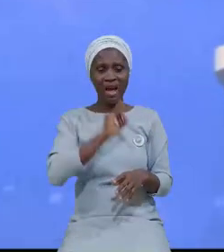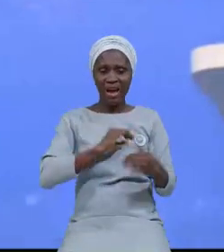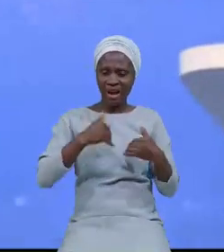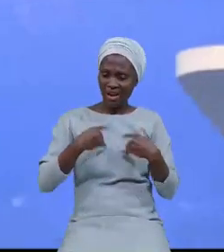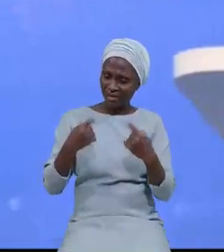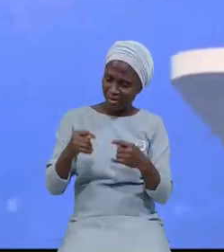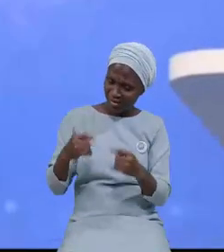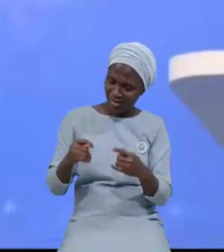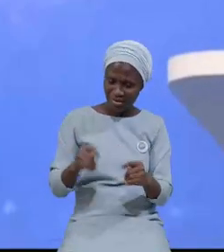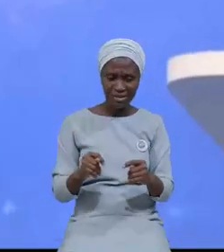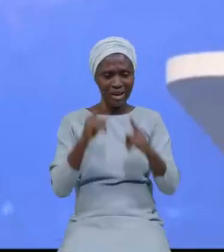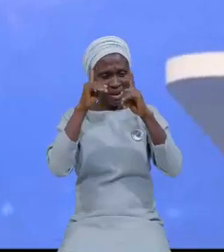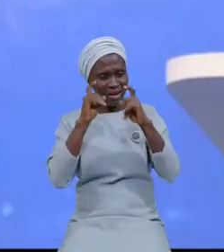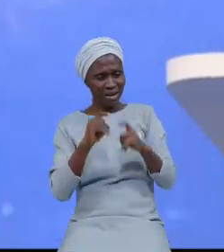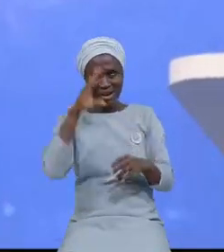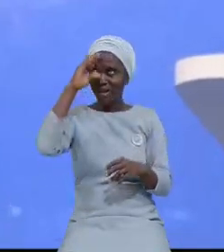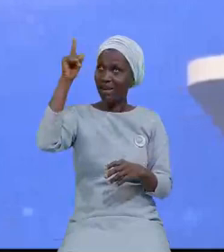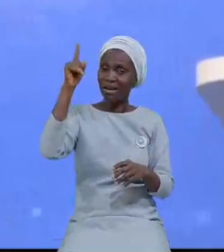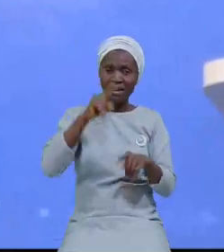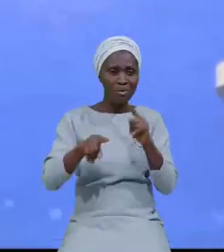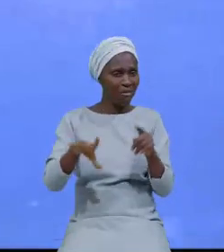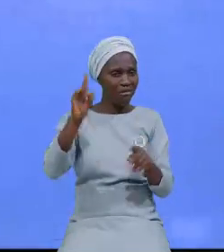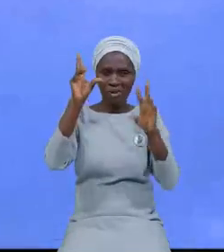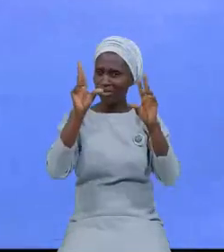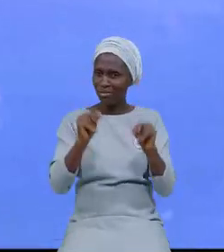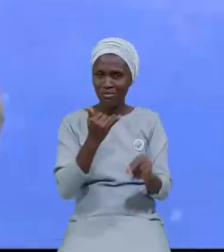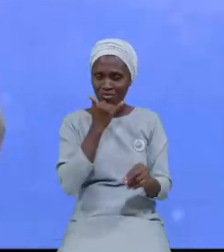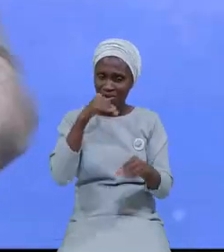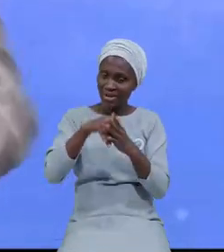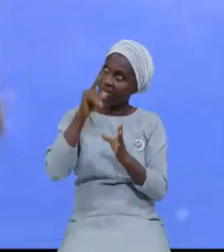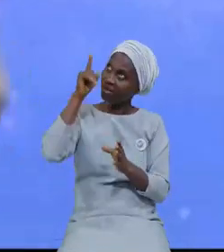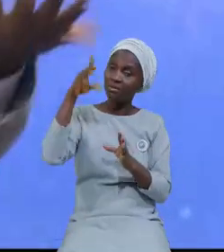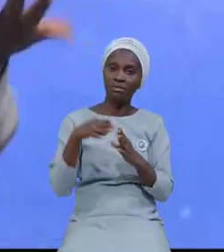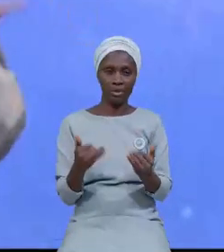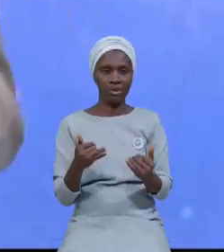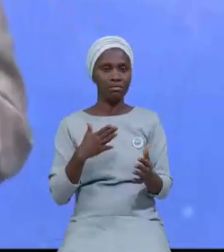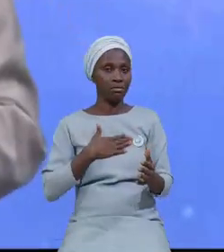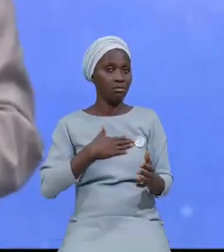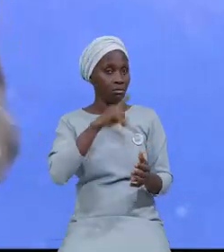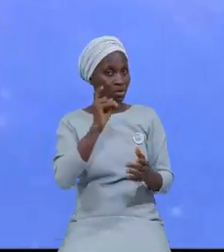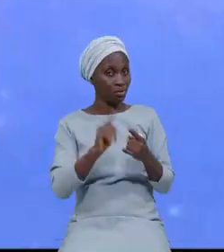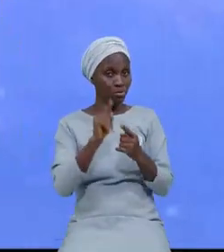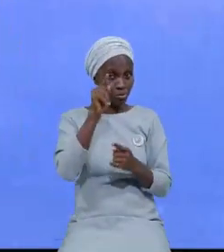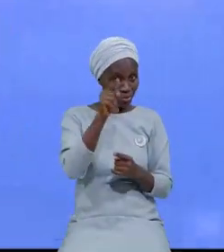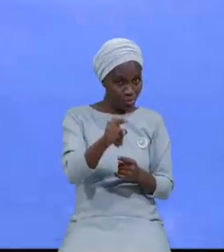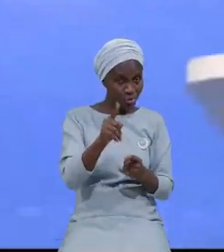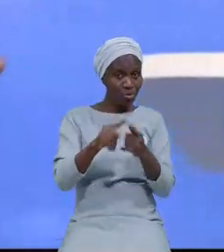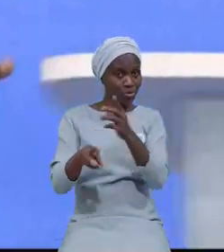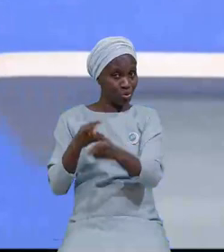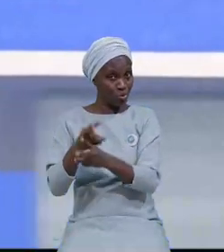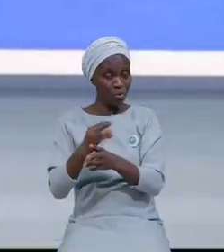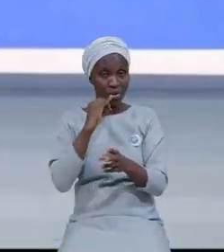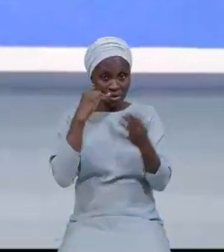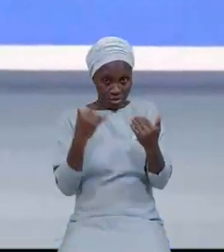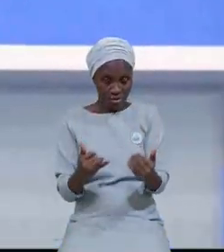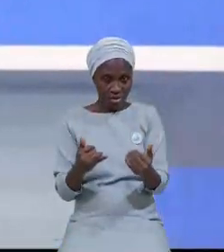j'ai cherché des fautes en lui mais je ne trouve en lui aucun crime ma question pour toi ce soir ma question au monde